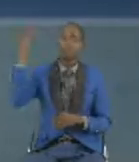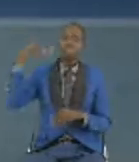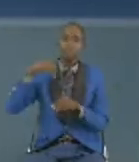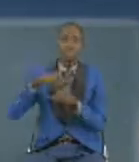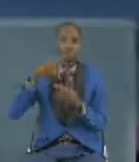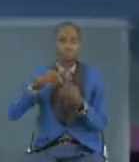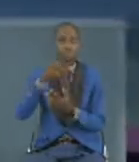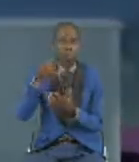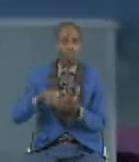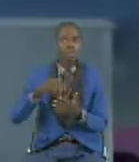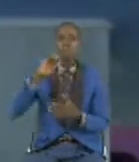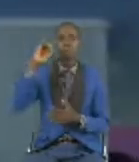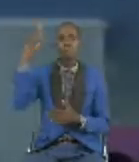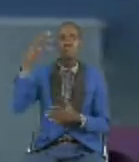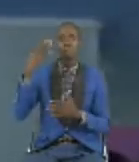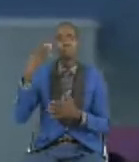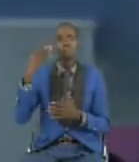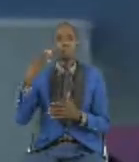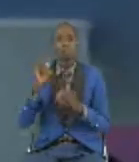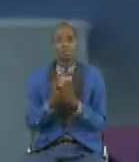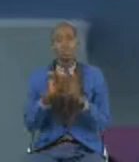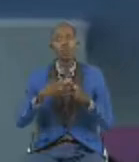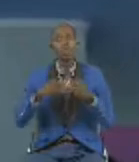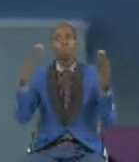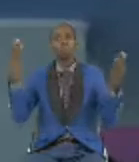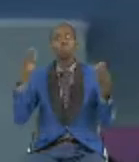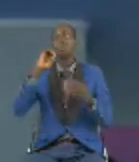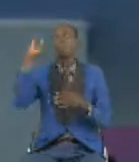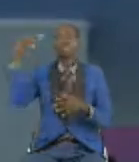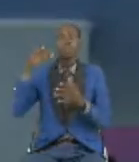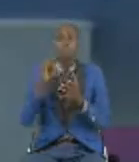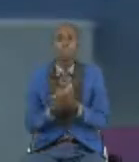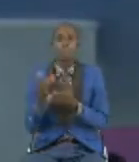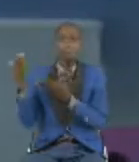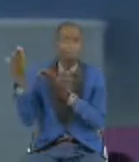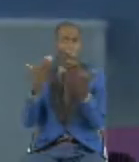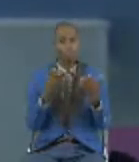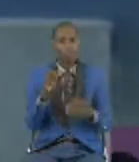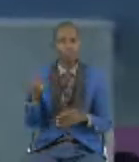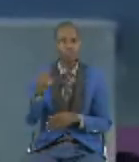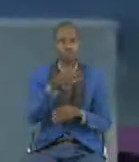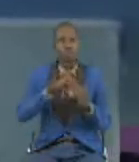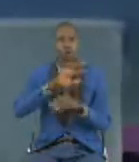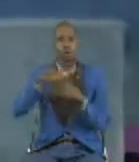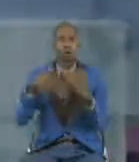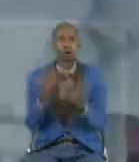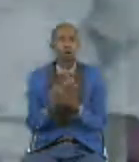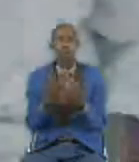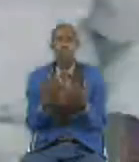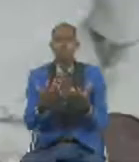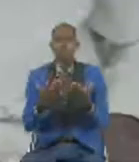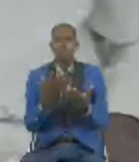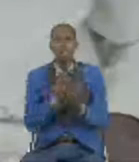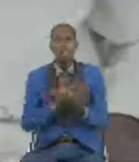grâce, la grâce qui aide, la grâce qui vous donne l'espoir pour avoir